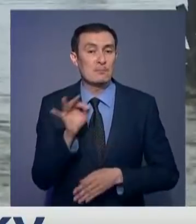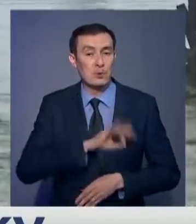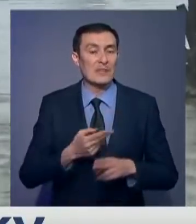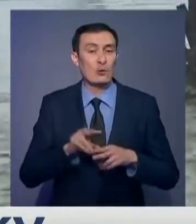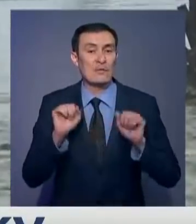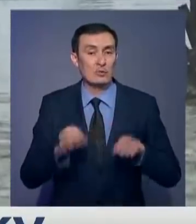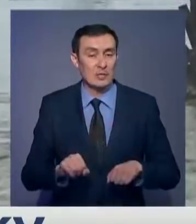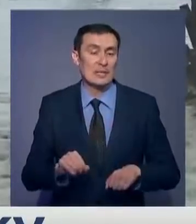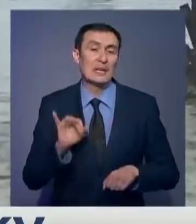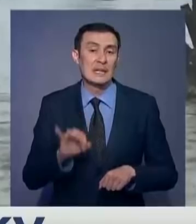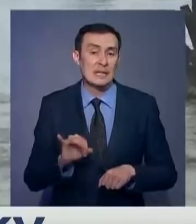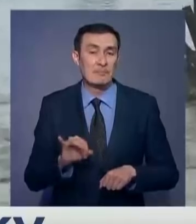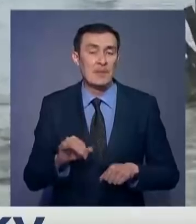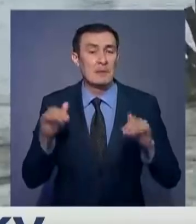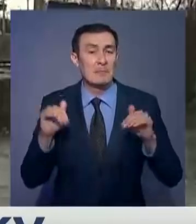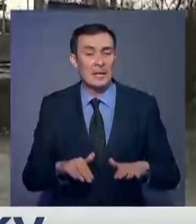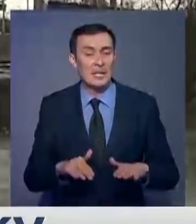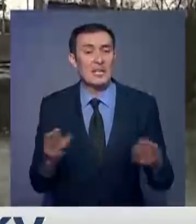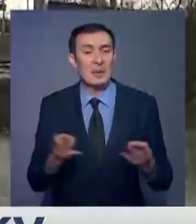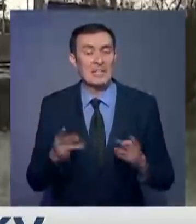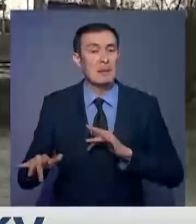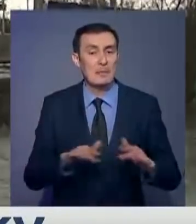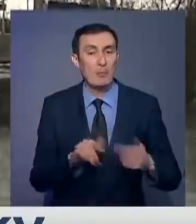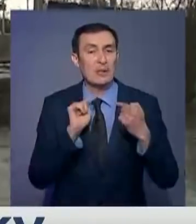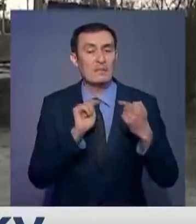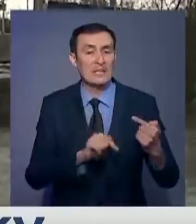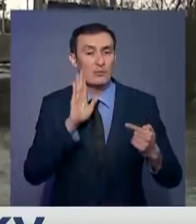эту возможность и принять должные меры по